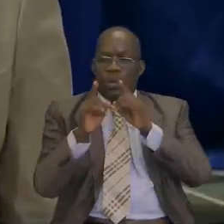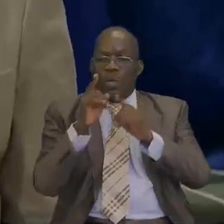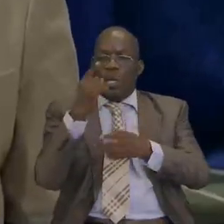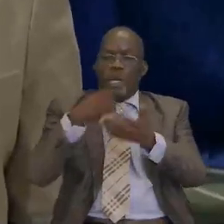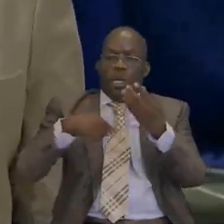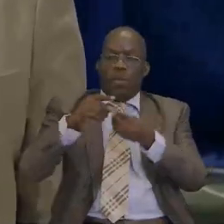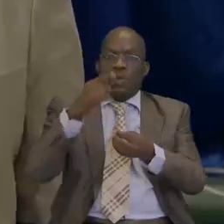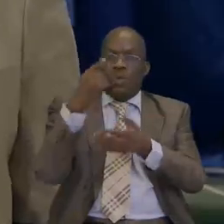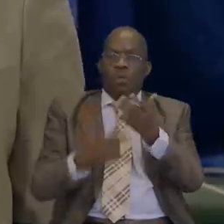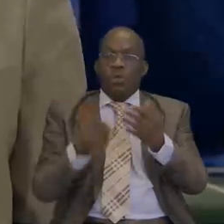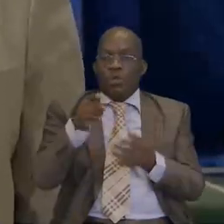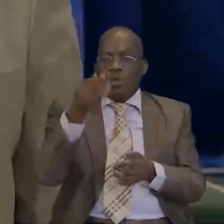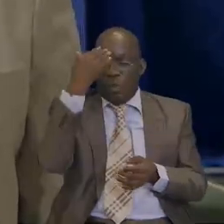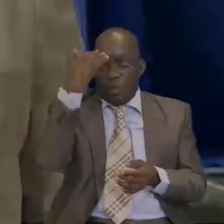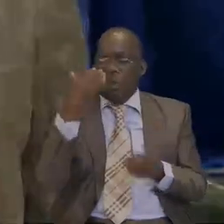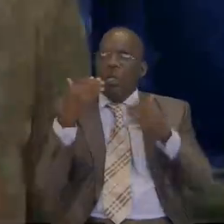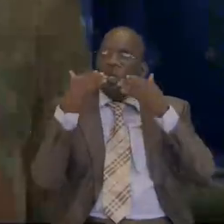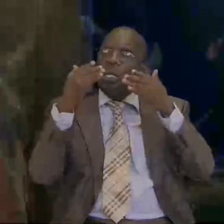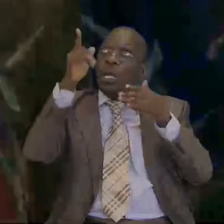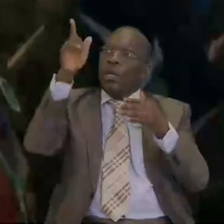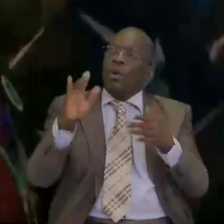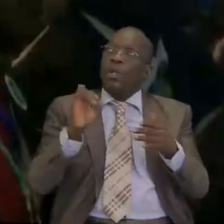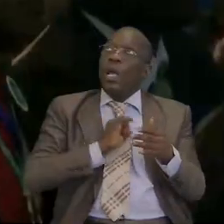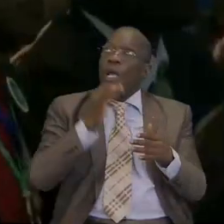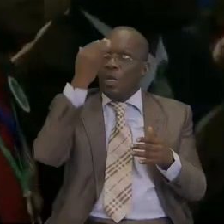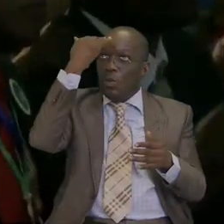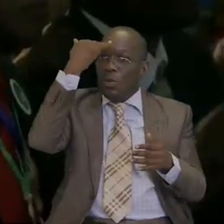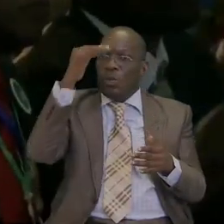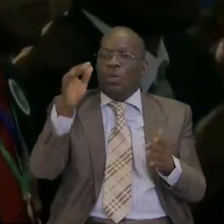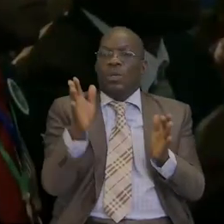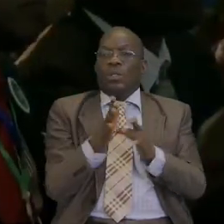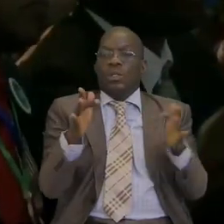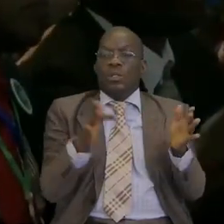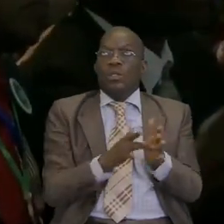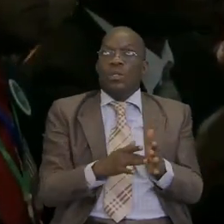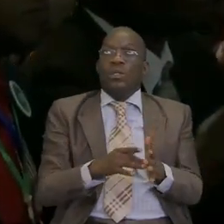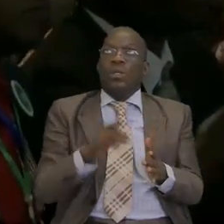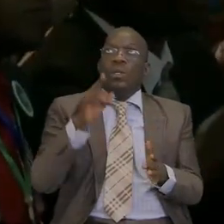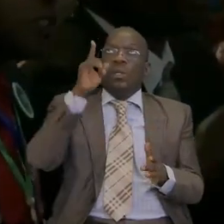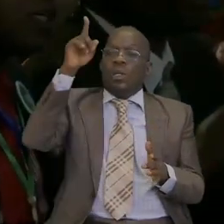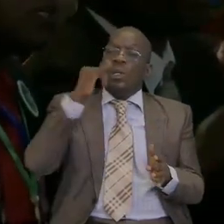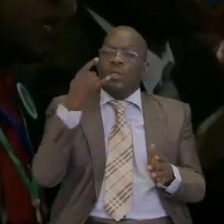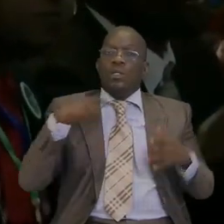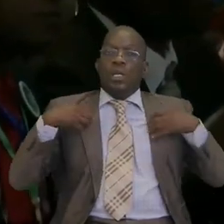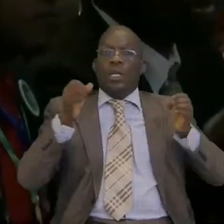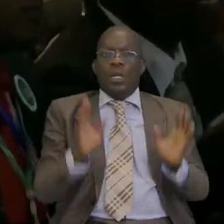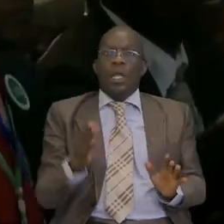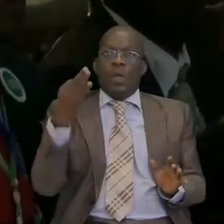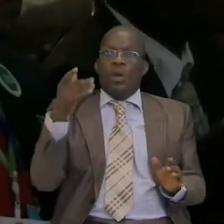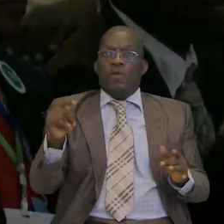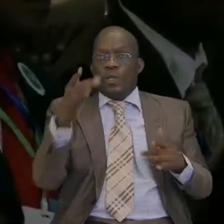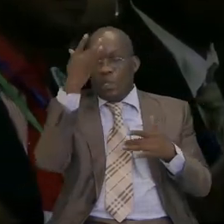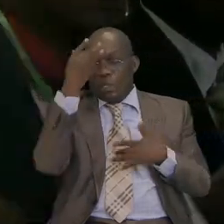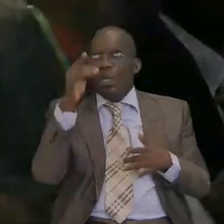Parle de ce que tu connais. Dieu merci, je connais Jésus. Il y a le guérisseur des malades.